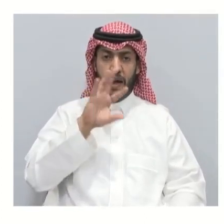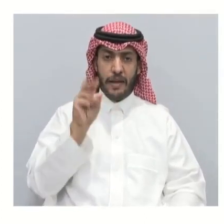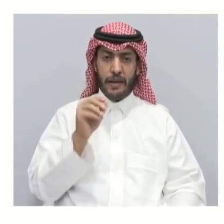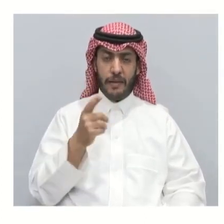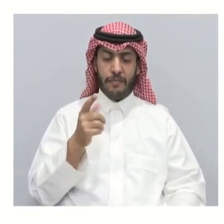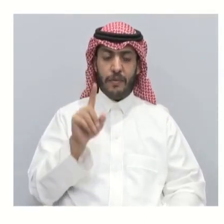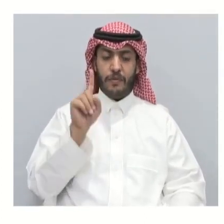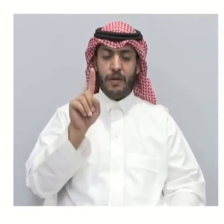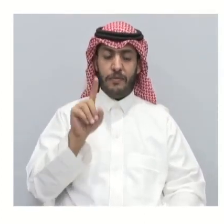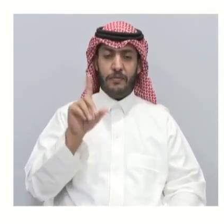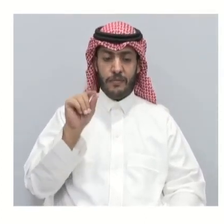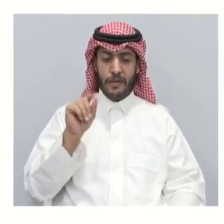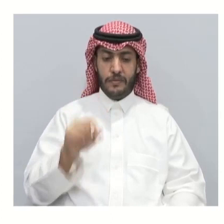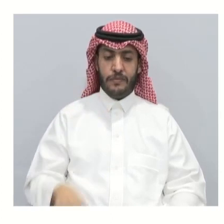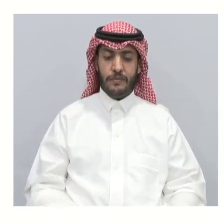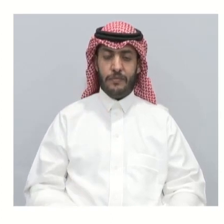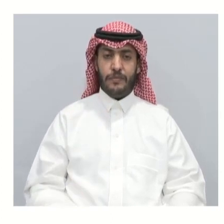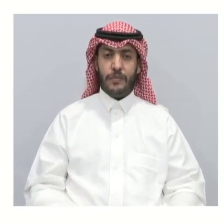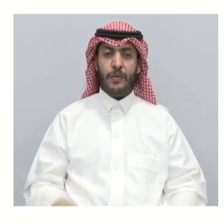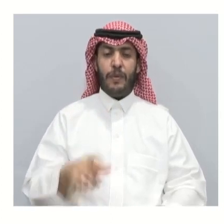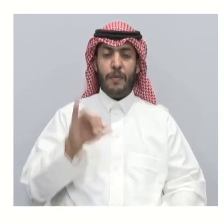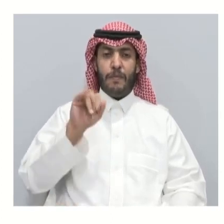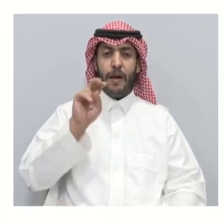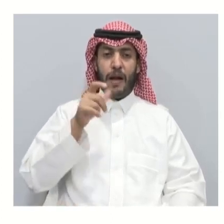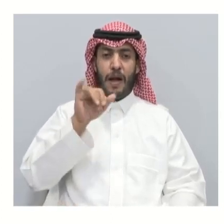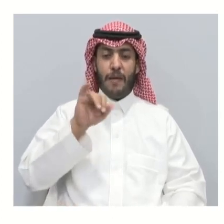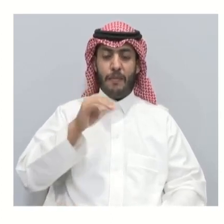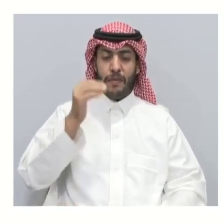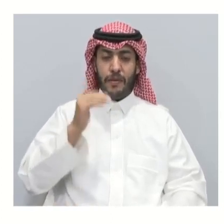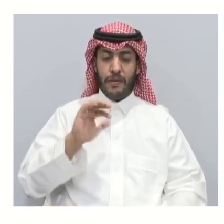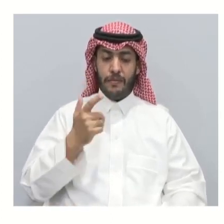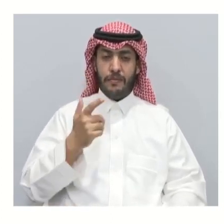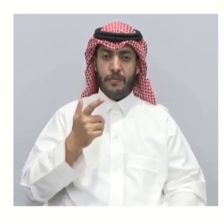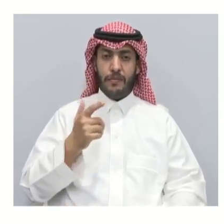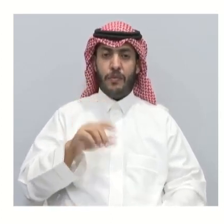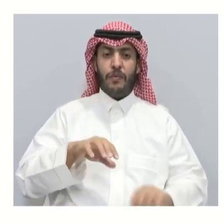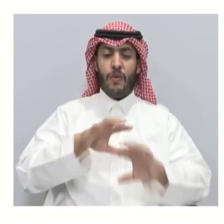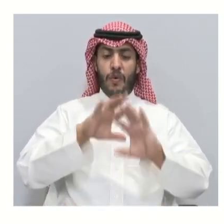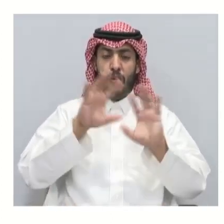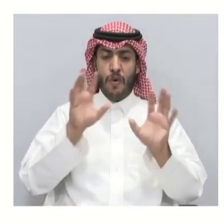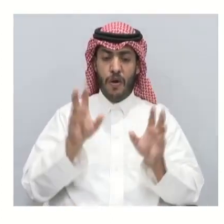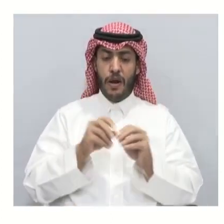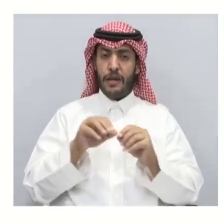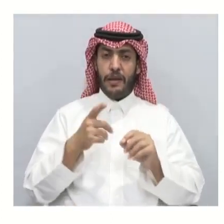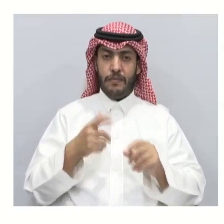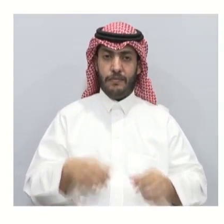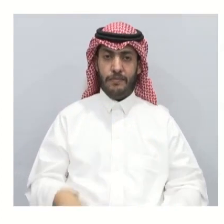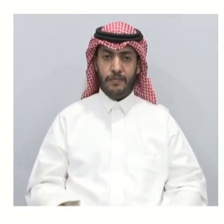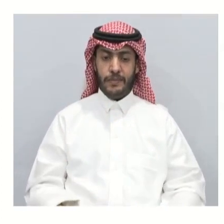عددها واحد بارك الله فيكم المقام ماذا اكتب فيه بارك الله فيكم عجب جميع الاشكال كم